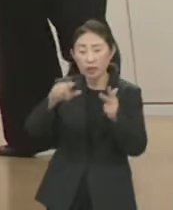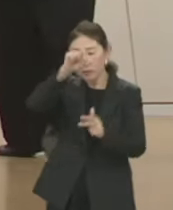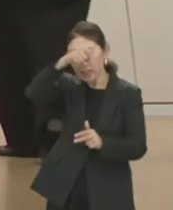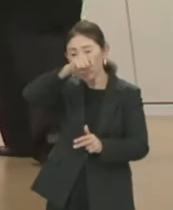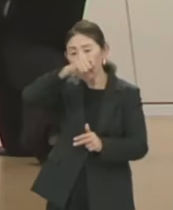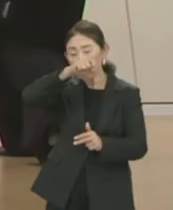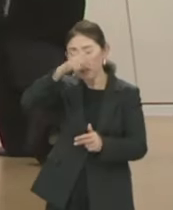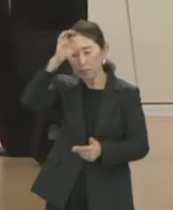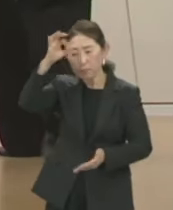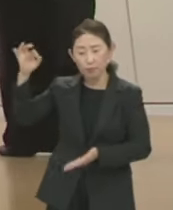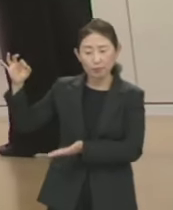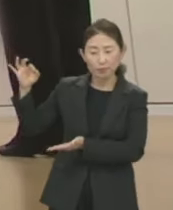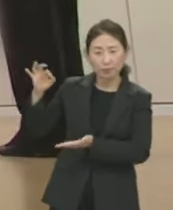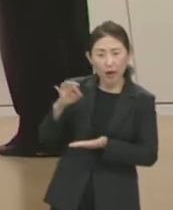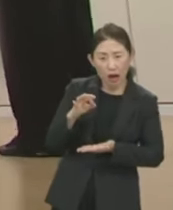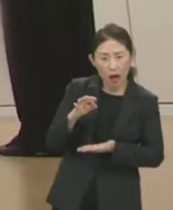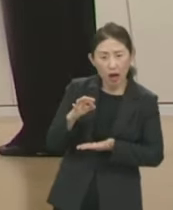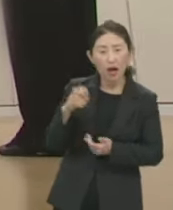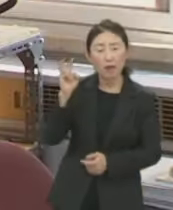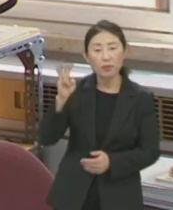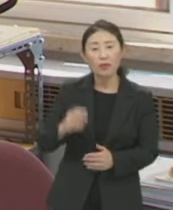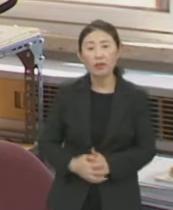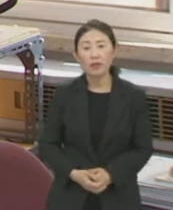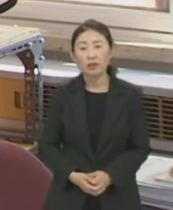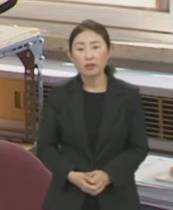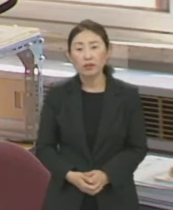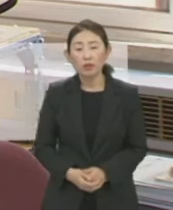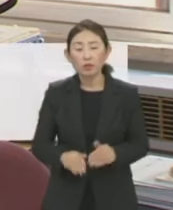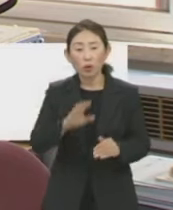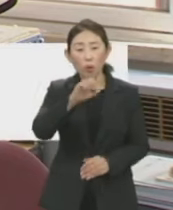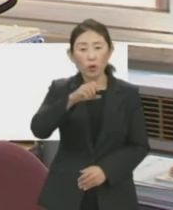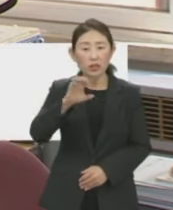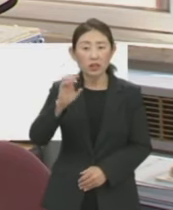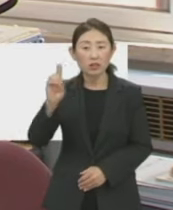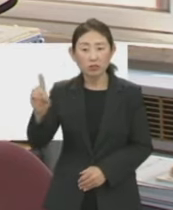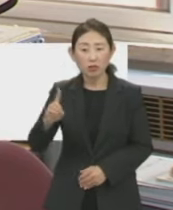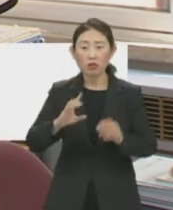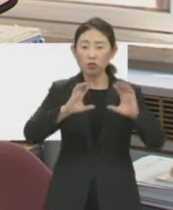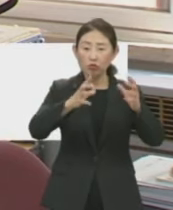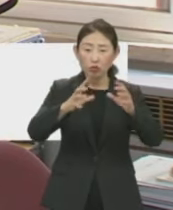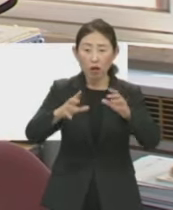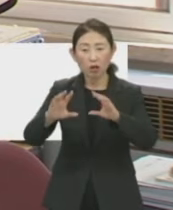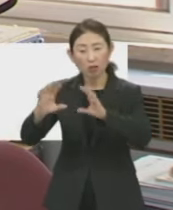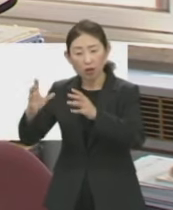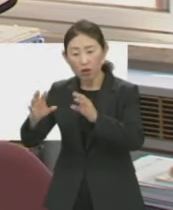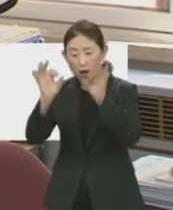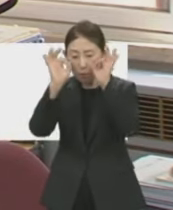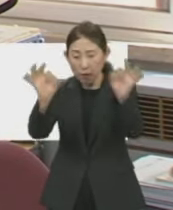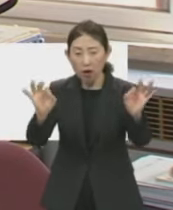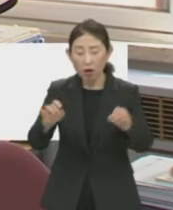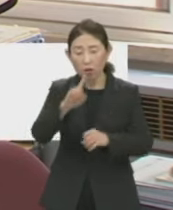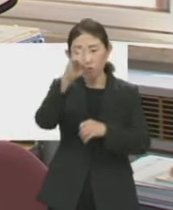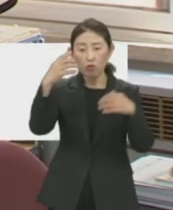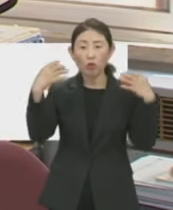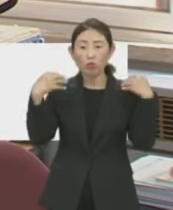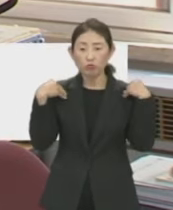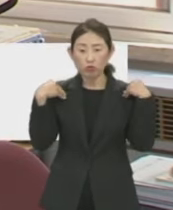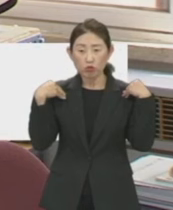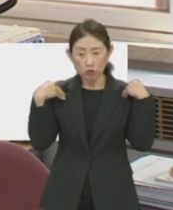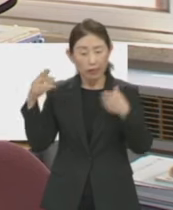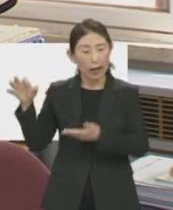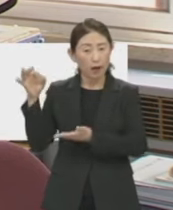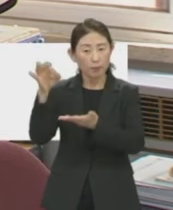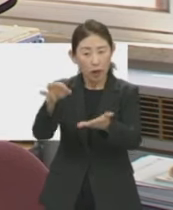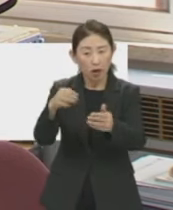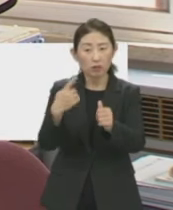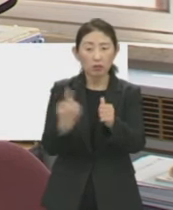줄줄이 줄거나 사라질 전망입니다. 특히 OECD 국가들은 고교 무상화가 대부분 하고 있는데 내년도 예산에 반영되지 않았다는 것이